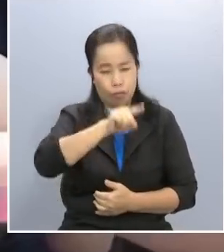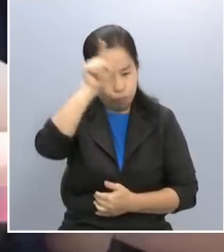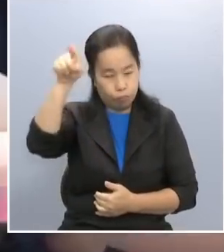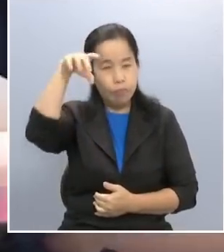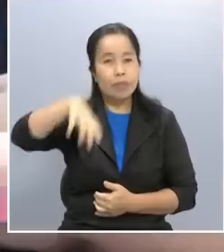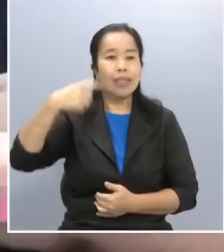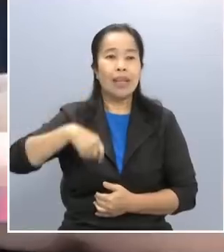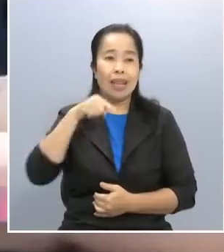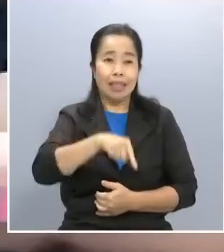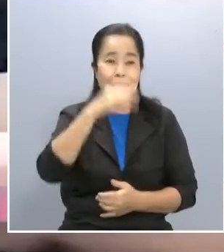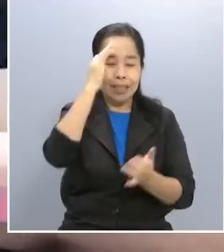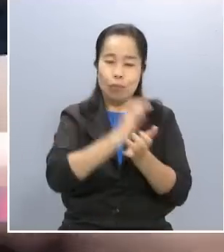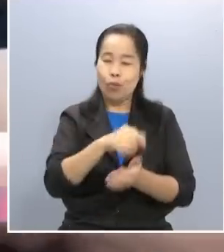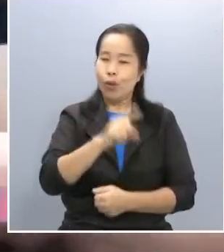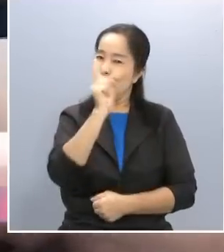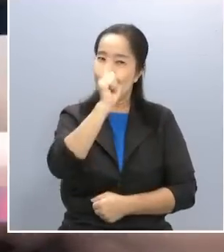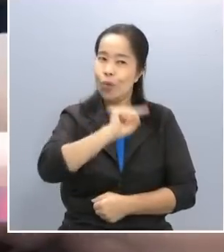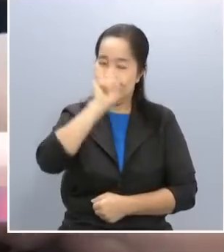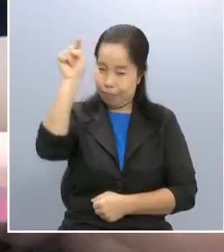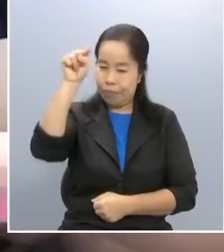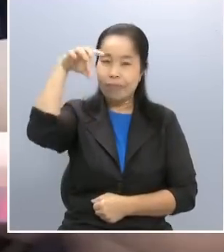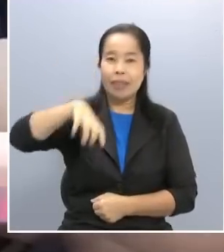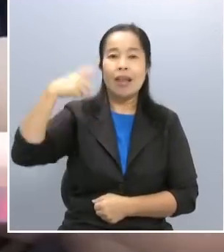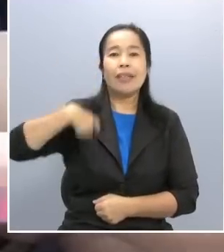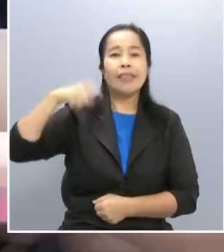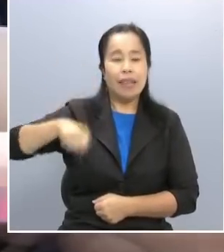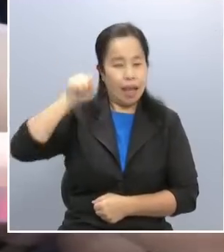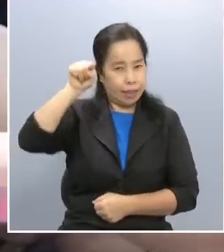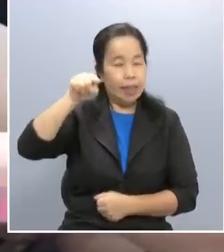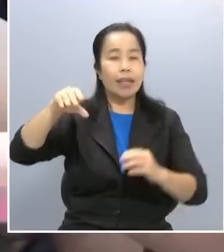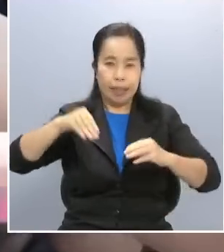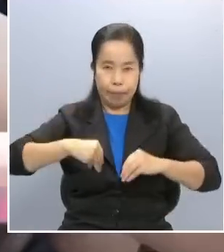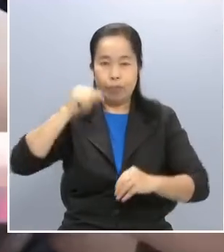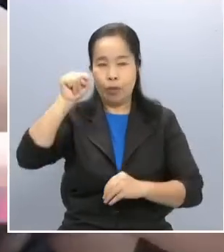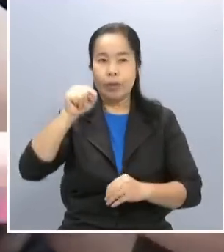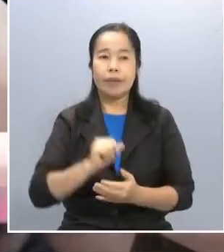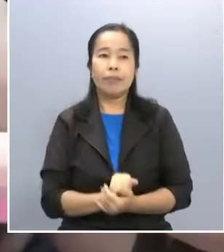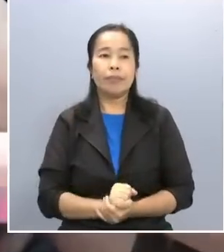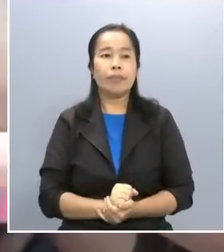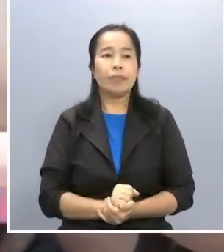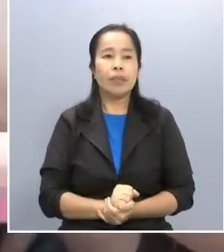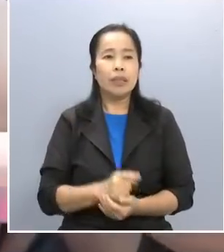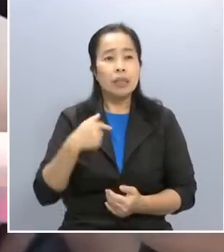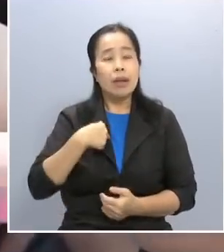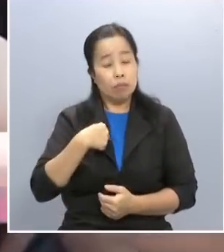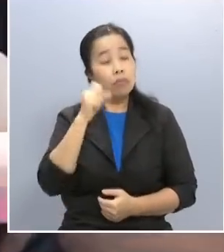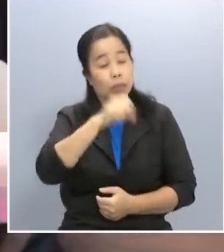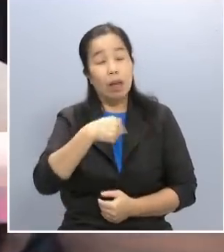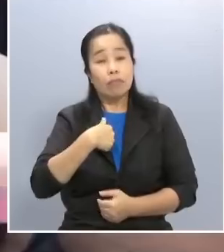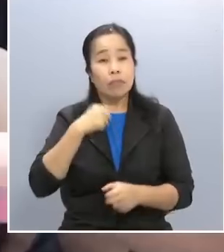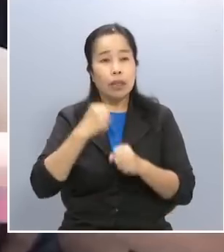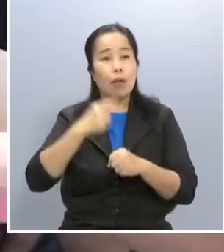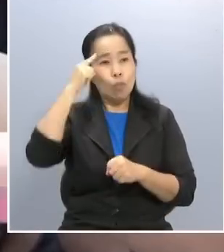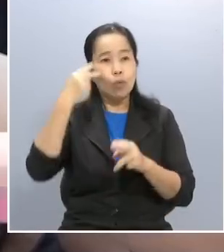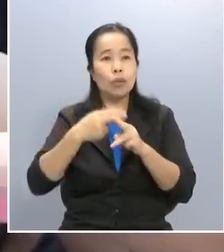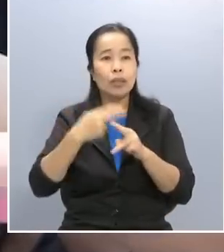ม่ได้ให้รับชั้นนี้ค่ะ ทำไมถึงมั่นใจว่าคดีเคสของคุณก้อยถึงอาจจะรอด ใช่ค่ะ เพราะ ว่